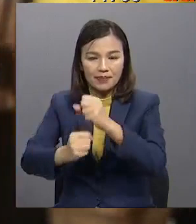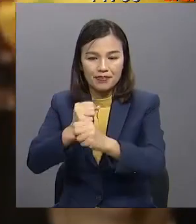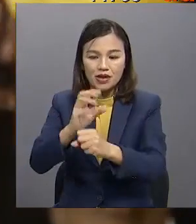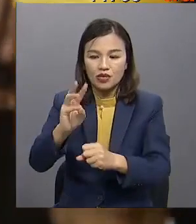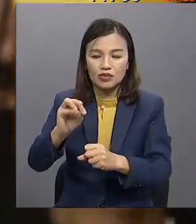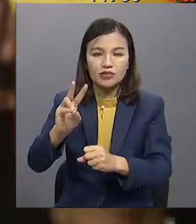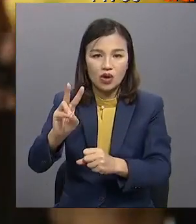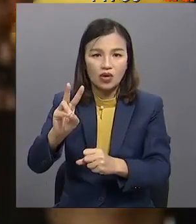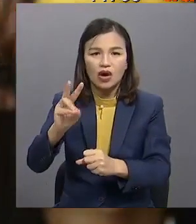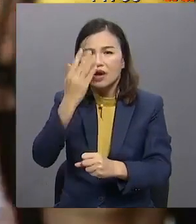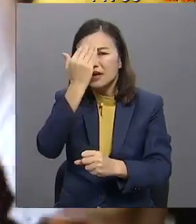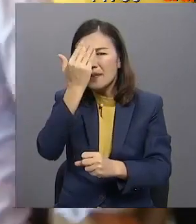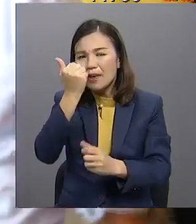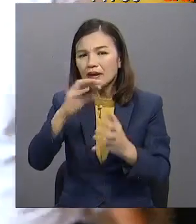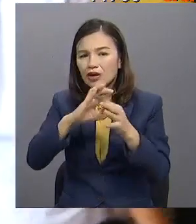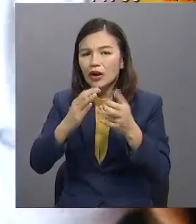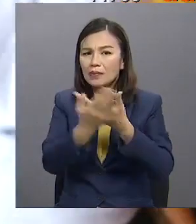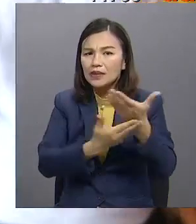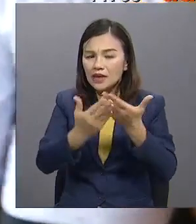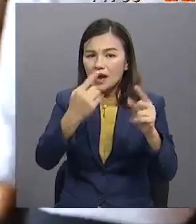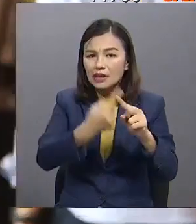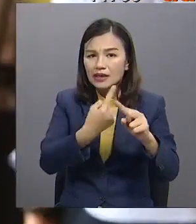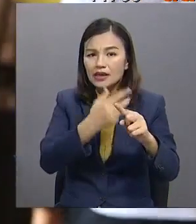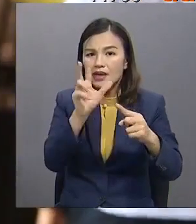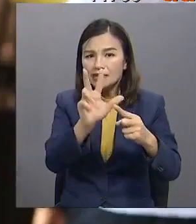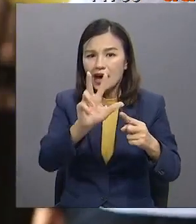เป็นการพิจารณาทุก3เดือนตามที่รัฐธรรม